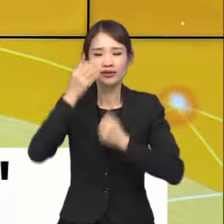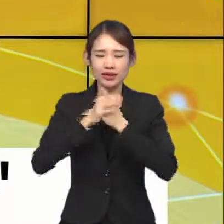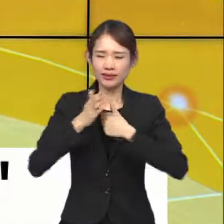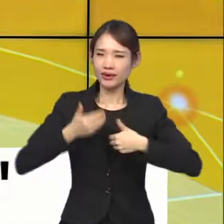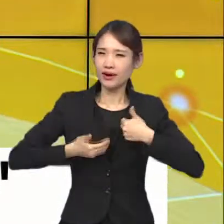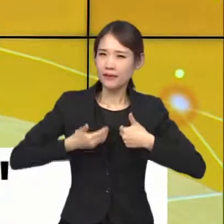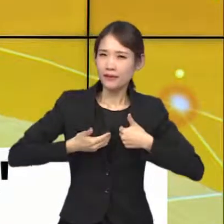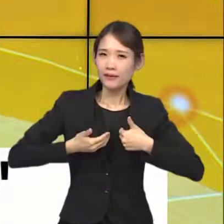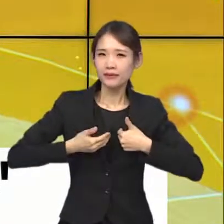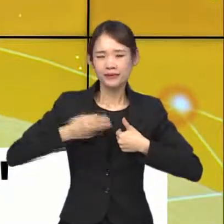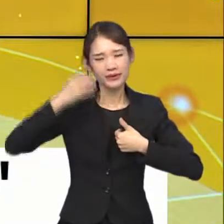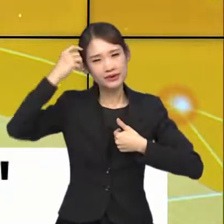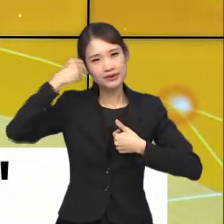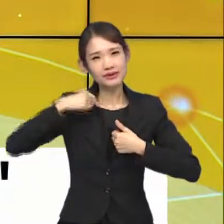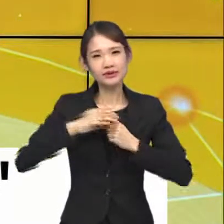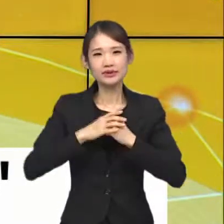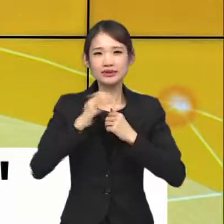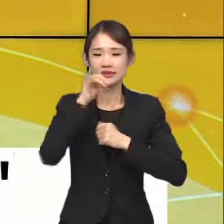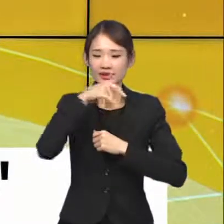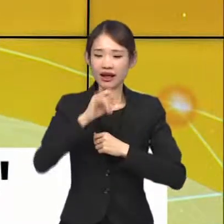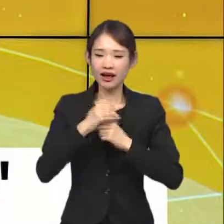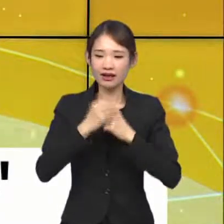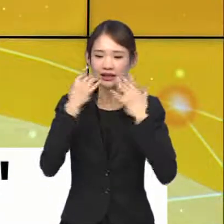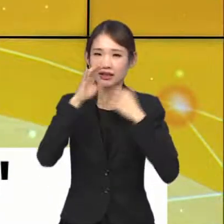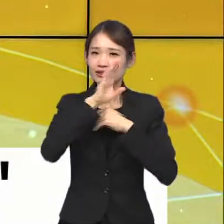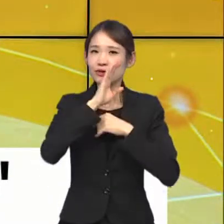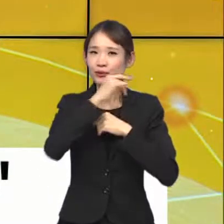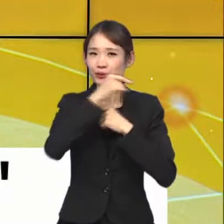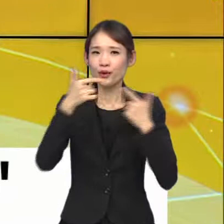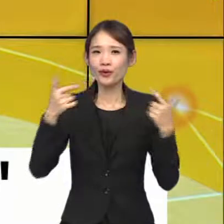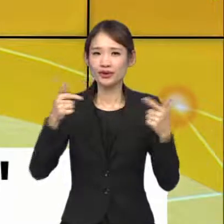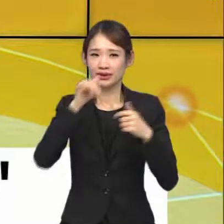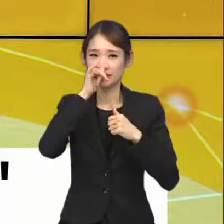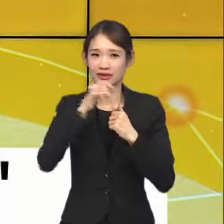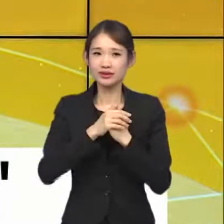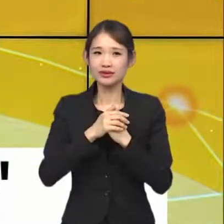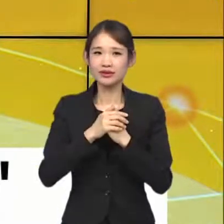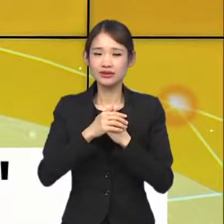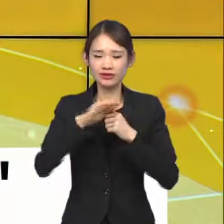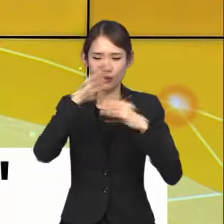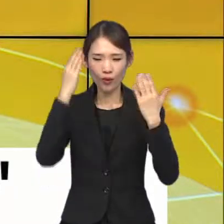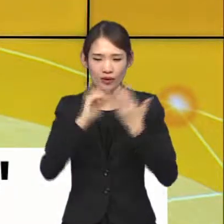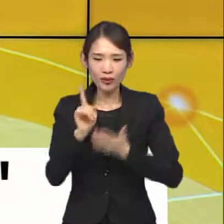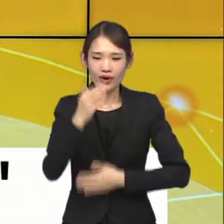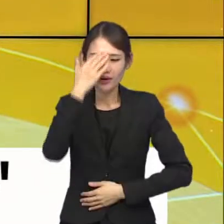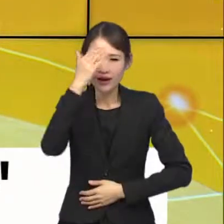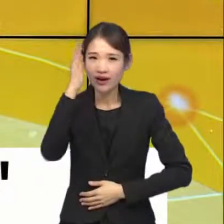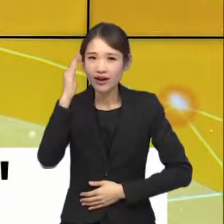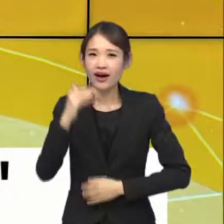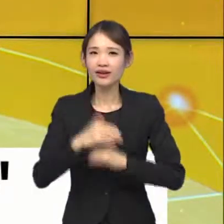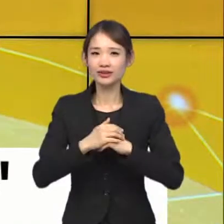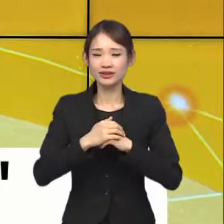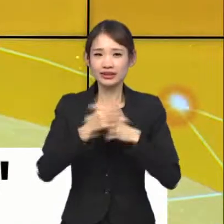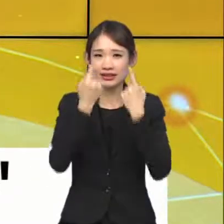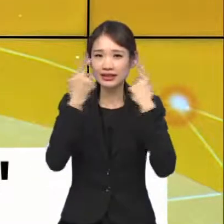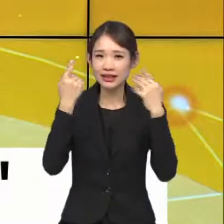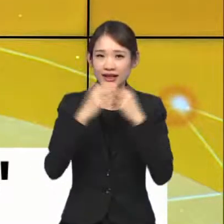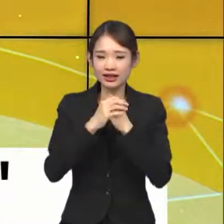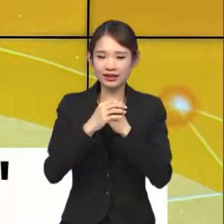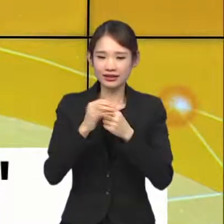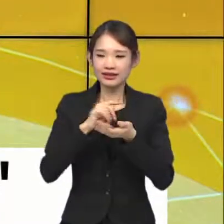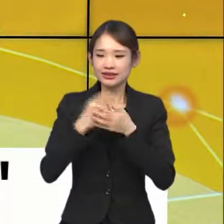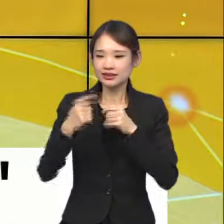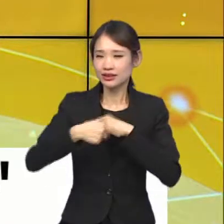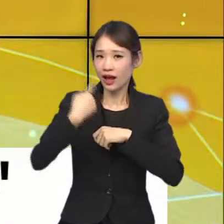그래서 이제 새학기 증후군을 겪는 학생들도 있습니다 모든 게 낯설고 처음인 신입생들 부터 고 악령 까지